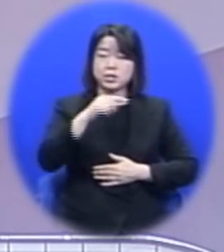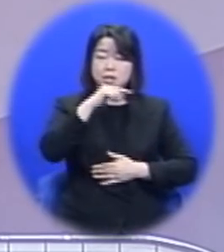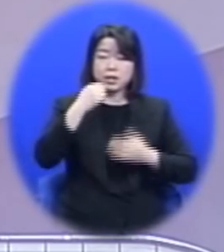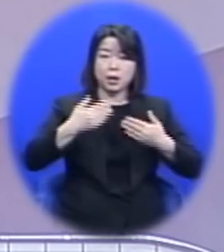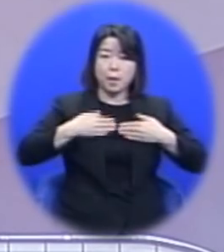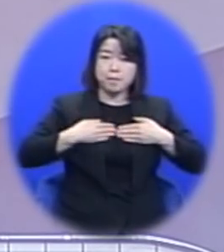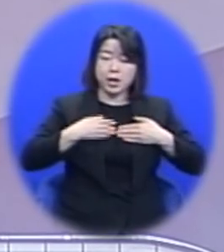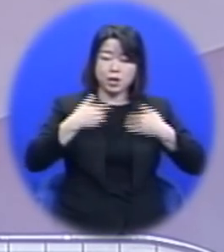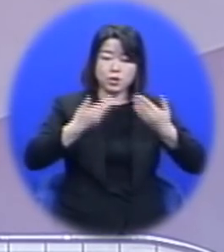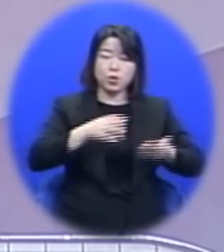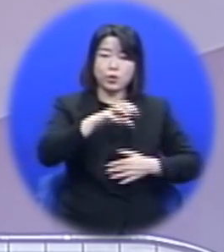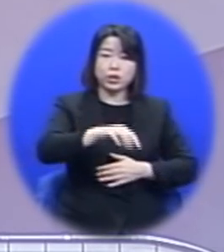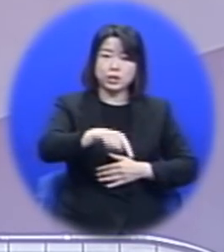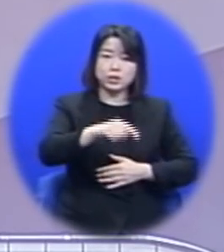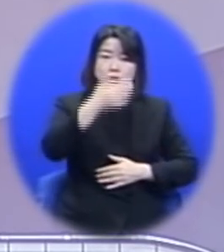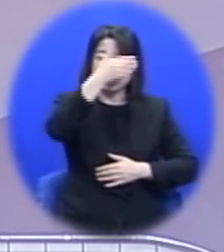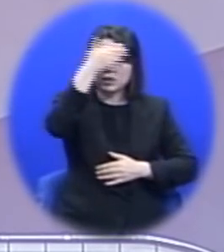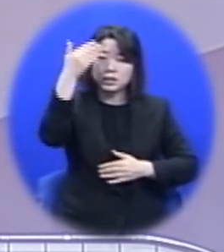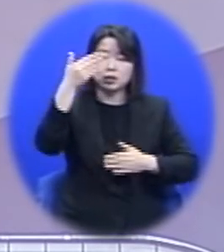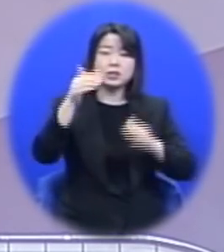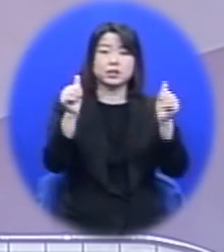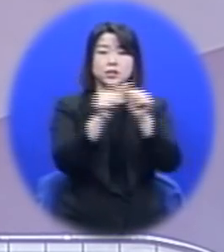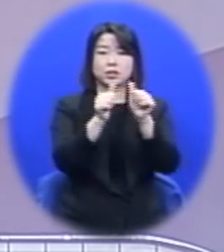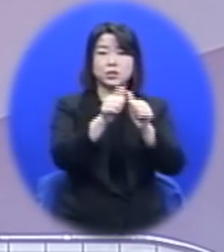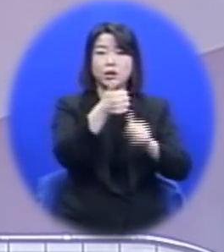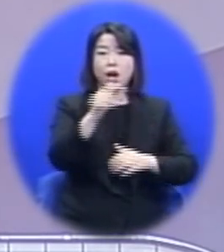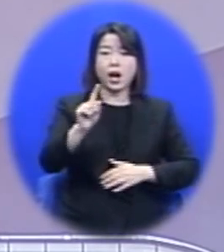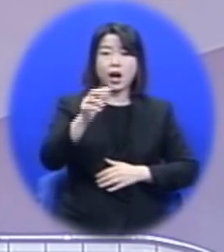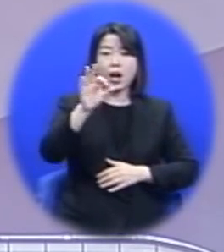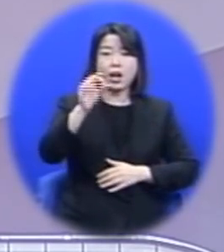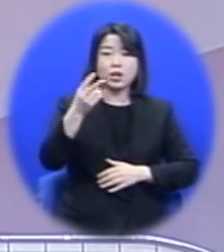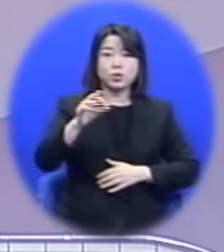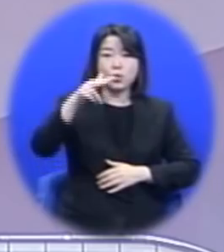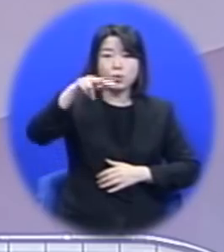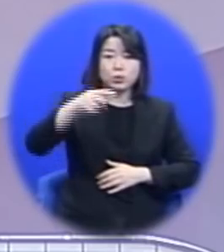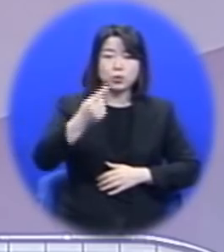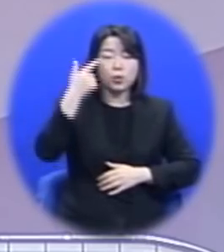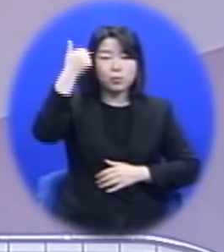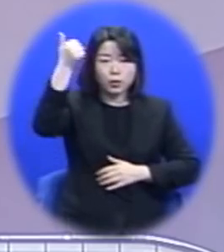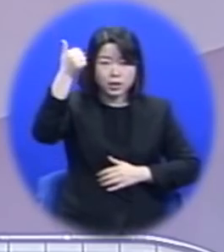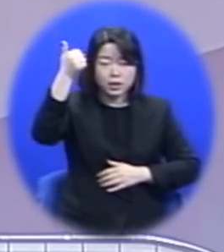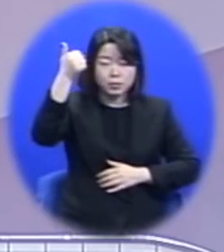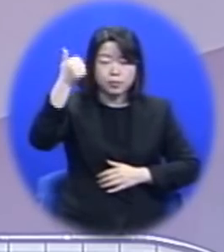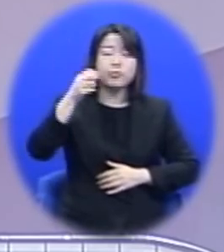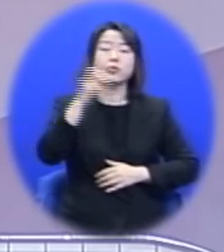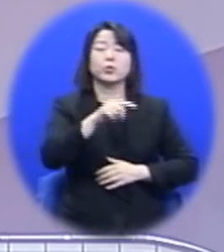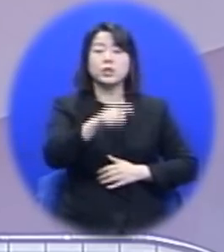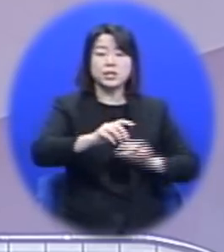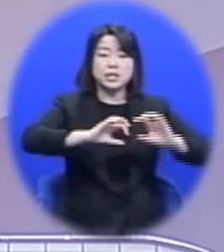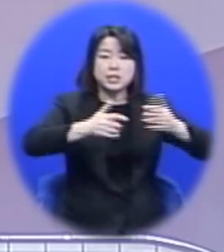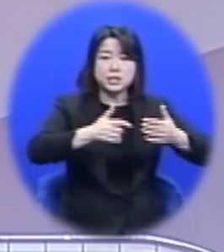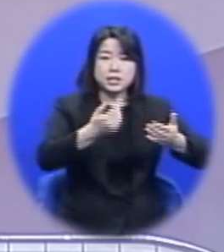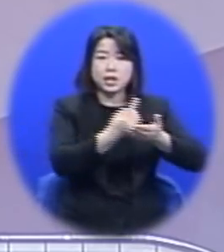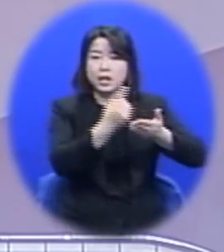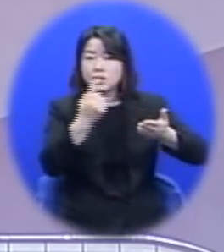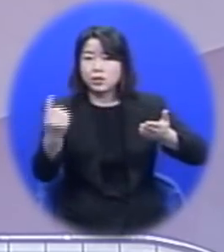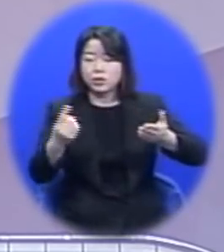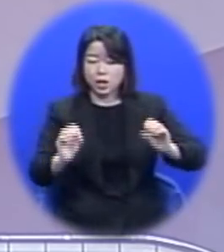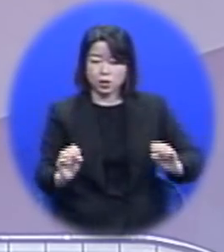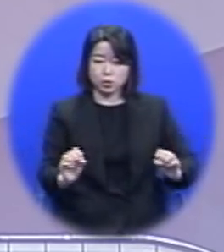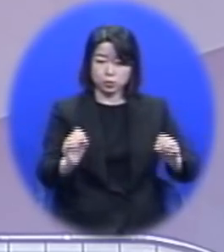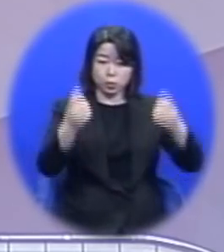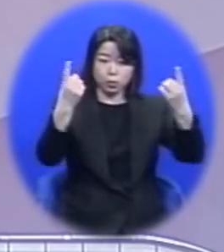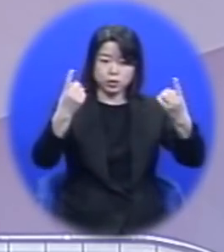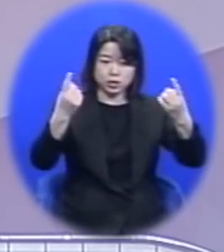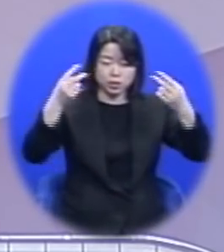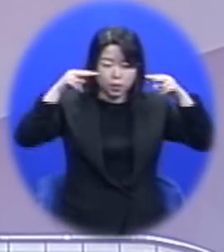요양원에 있는 그 청년 하용조 목사님에게, 그리고 그 하용조 목사님이 이 세상을 떠날 그때 동시에 다 보고